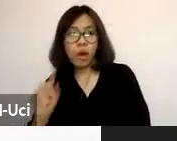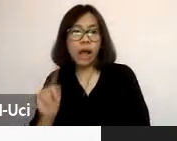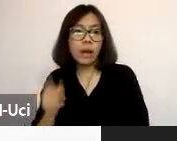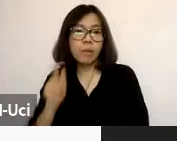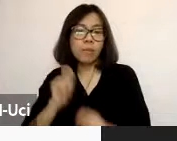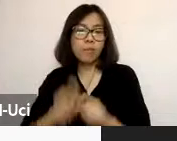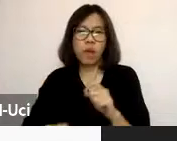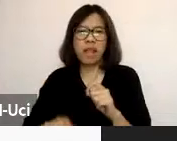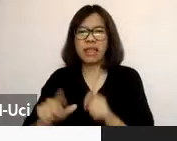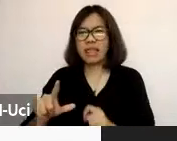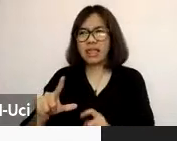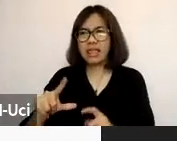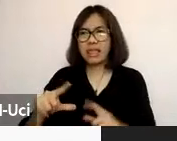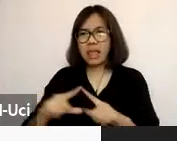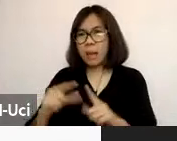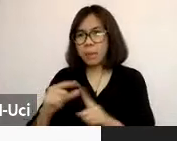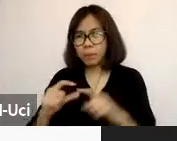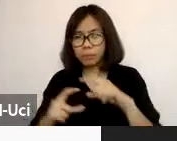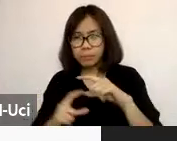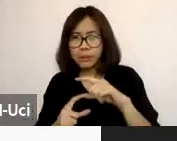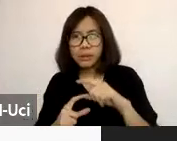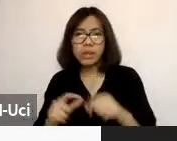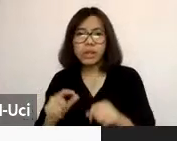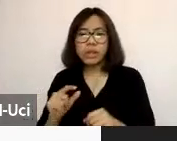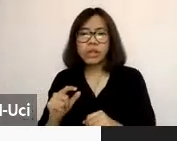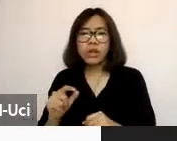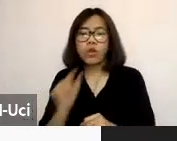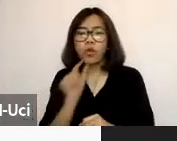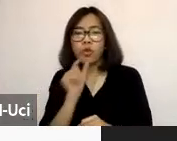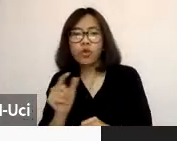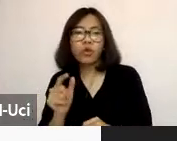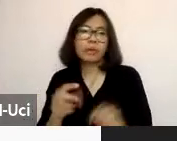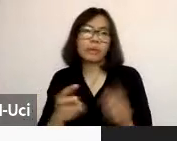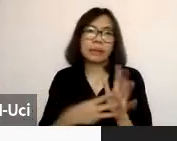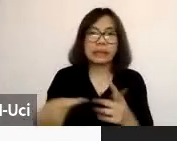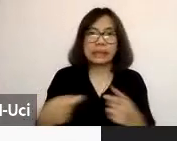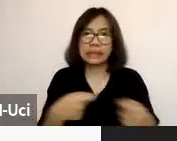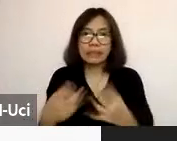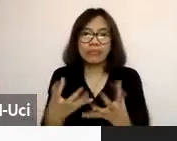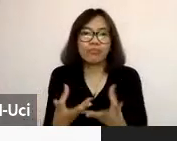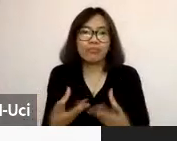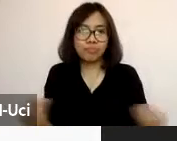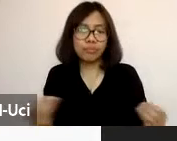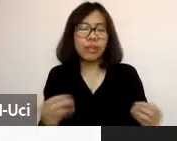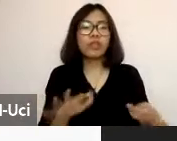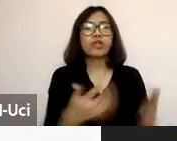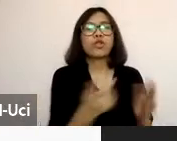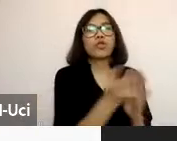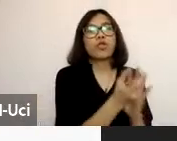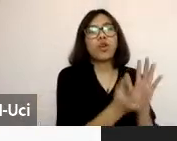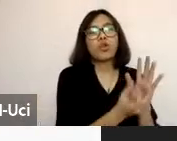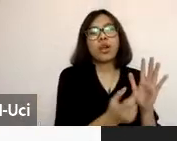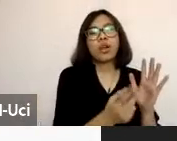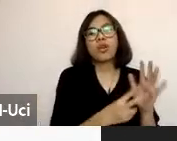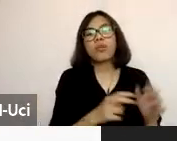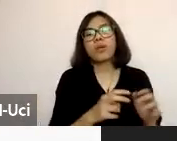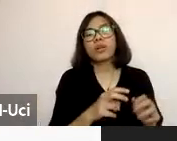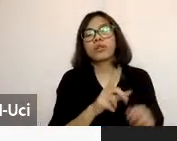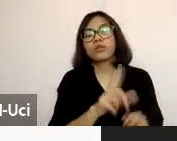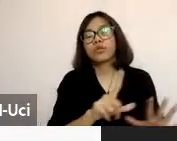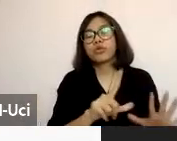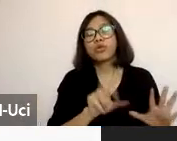tujuannya adalah menyelesaikan sengketa undang-undang nomor 2 tahun 17 jasa konstruksi